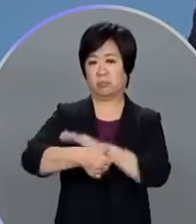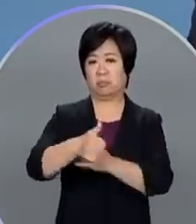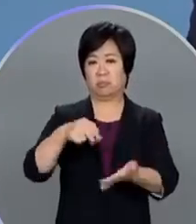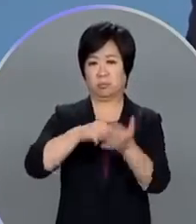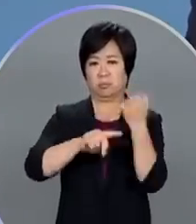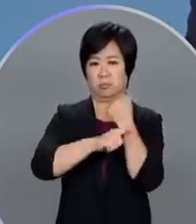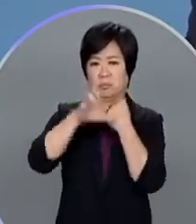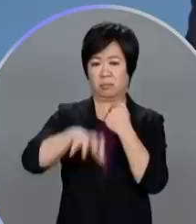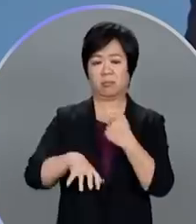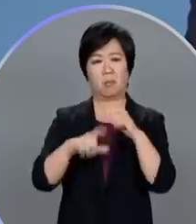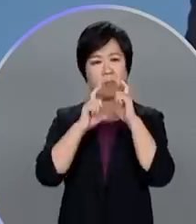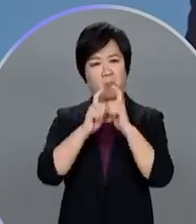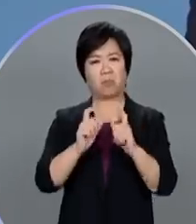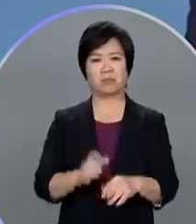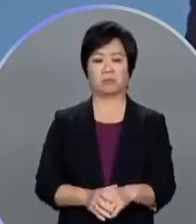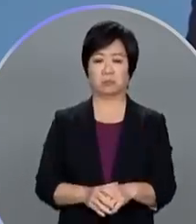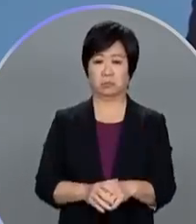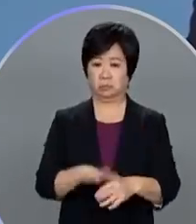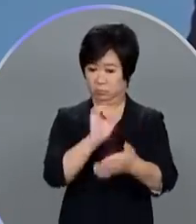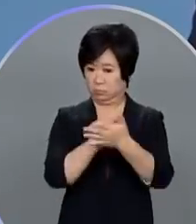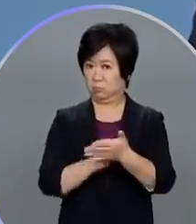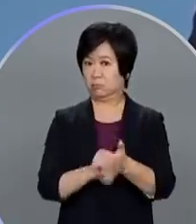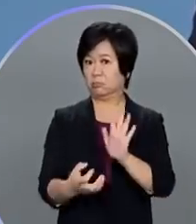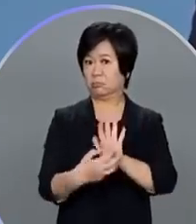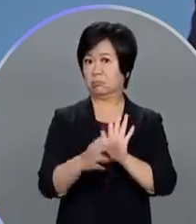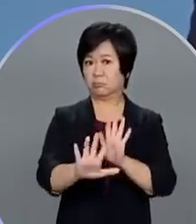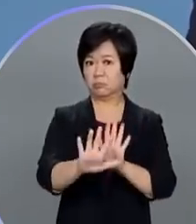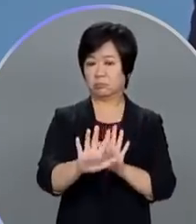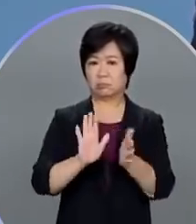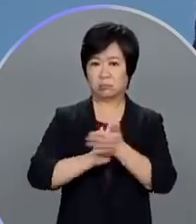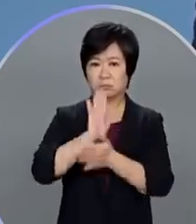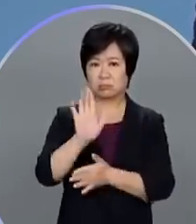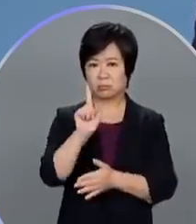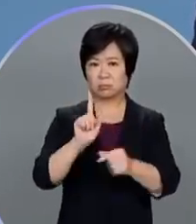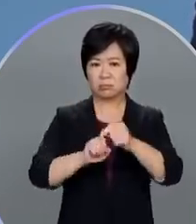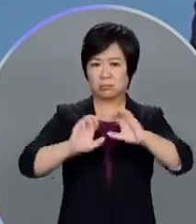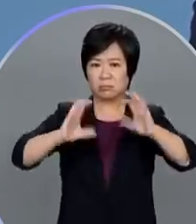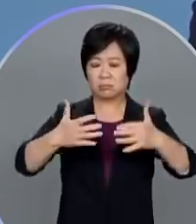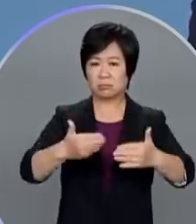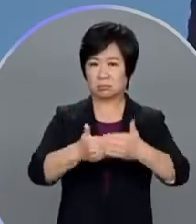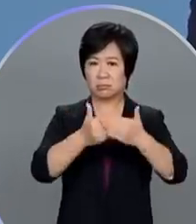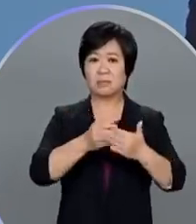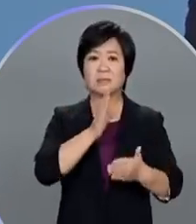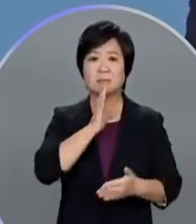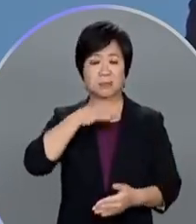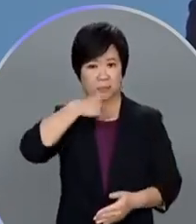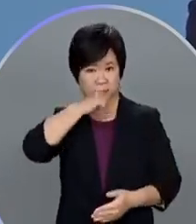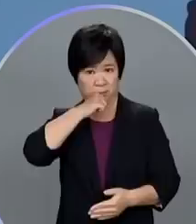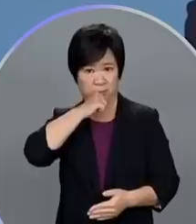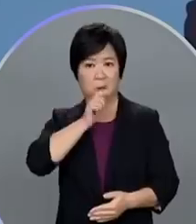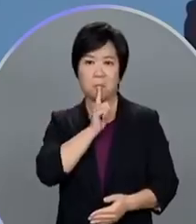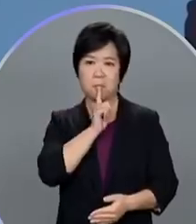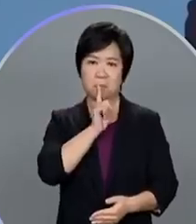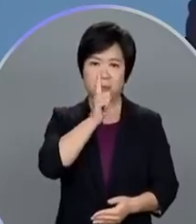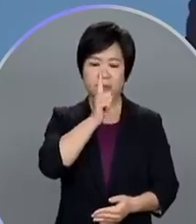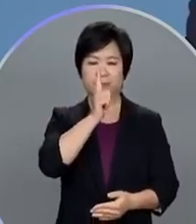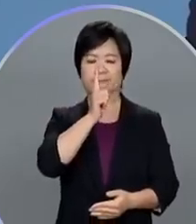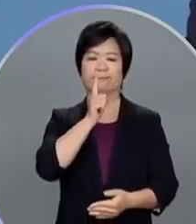查询陆委会的年报都有。未来一个中国是台湾人唯一的选